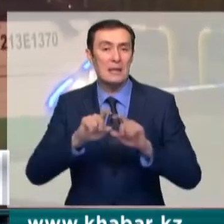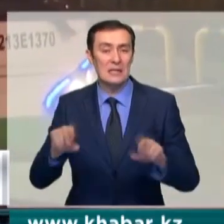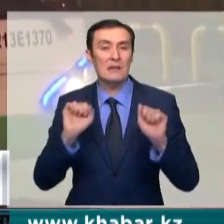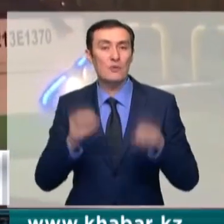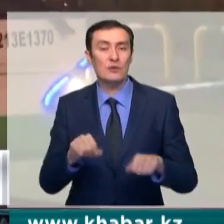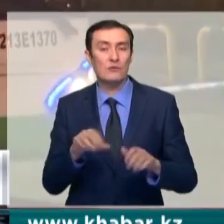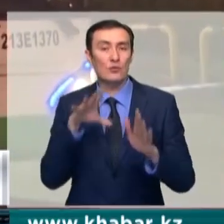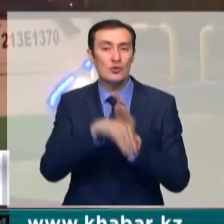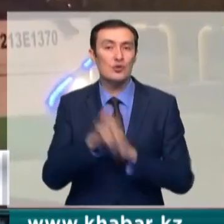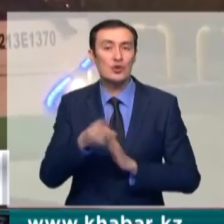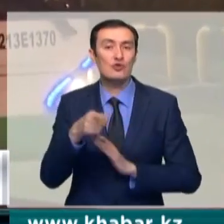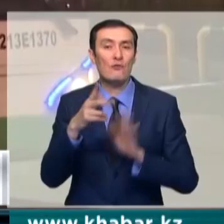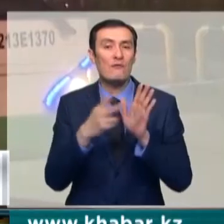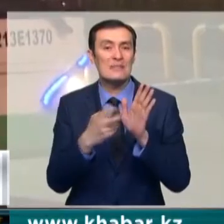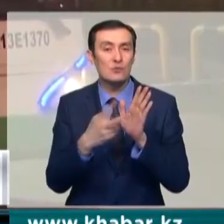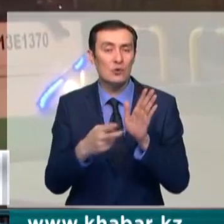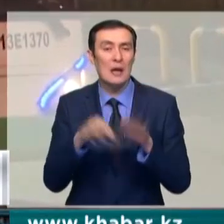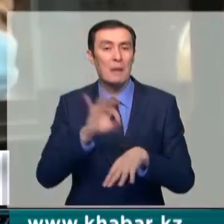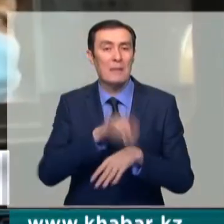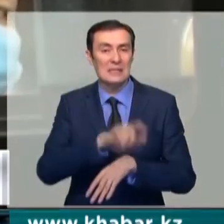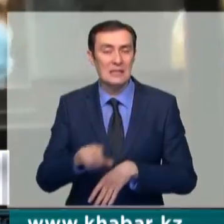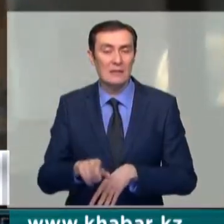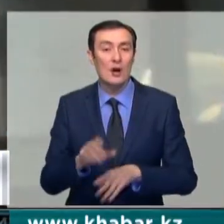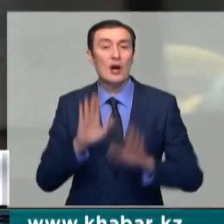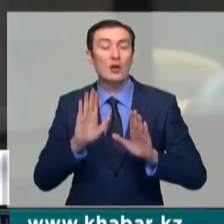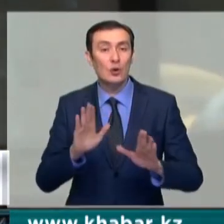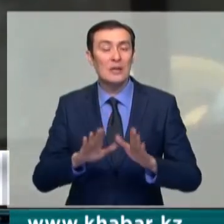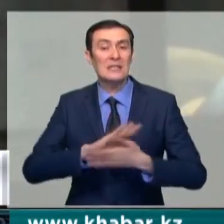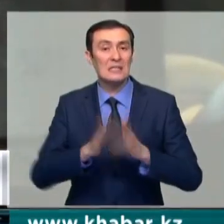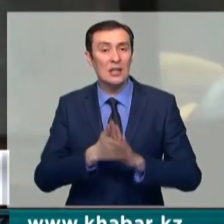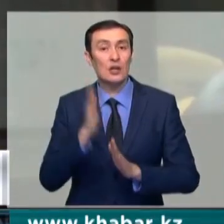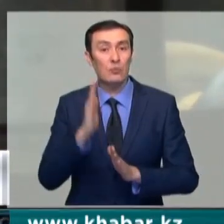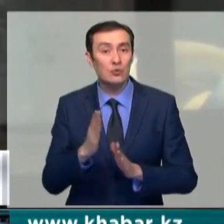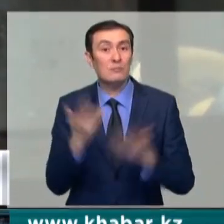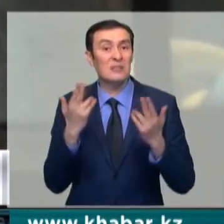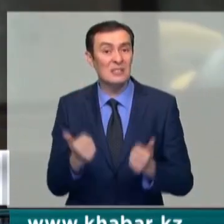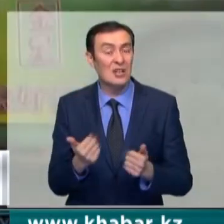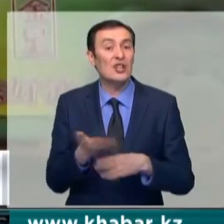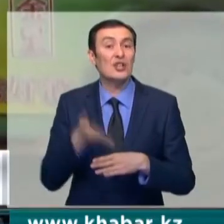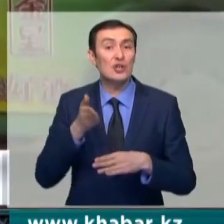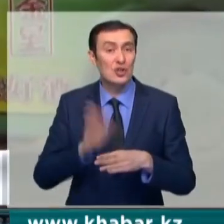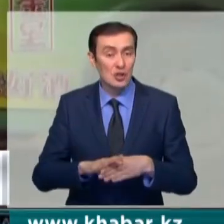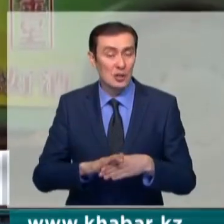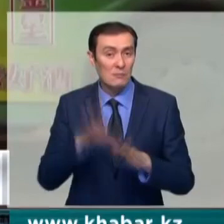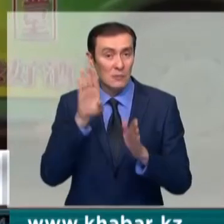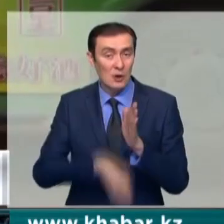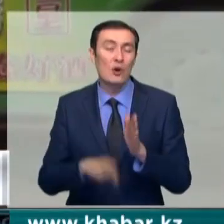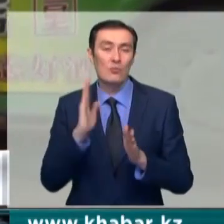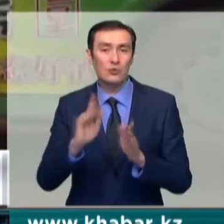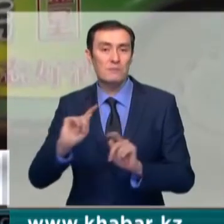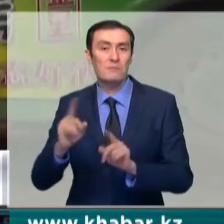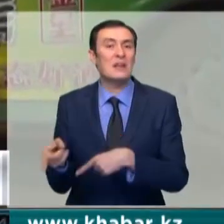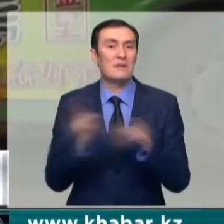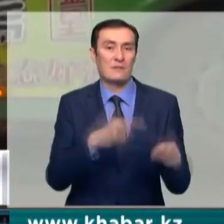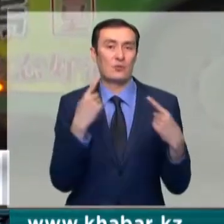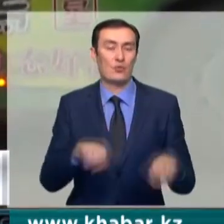Больница способна принять 1800 пациентов. Как только состояние больных будет признано критическим, они будут переведены в